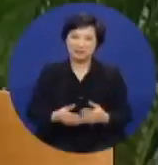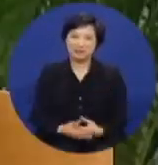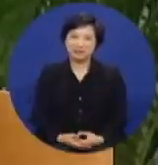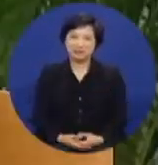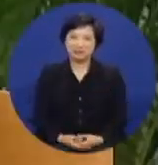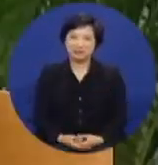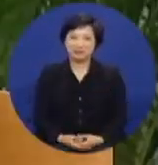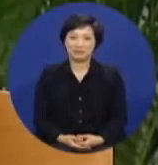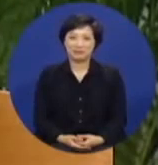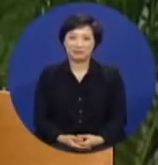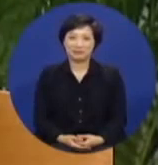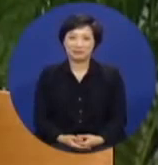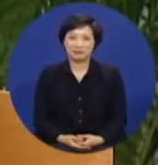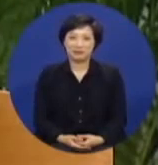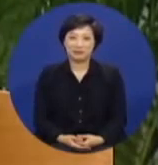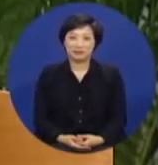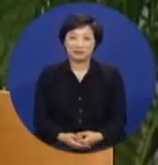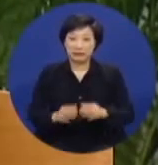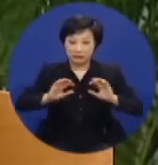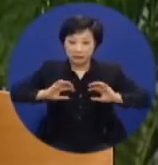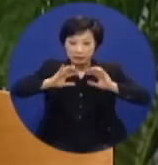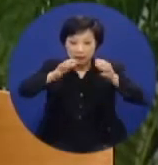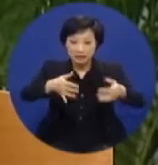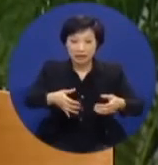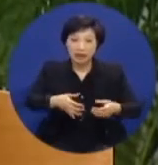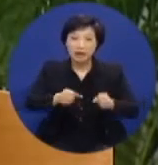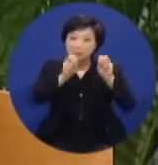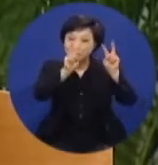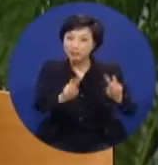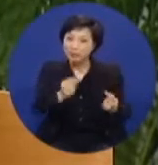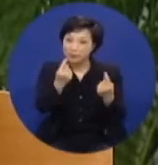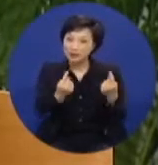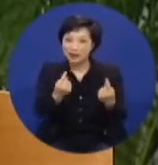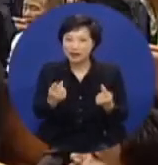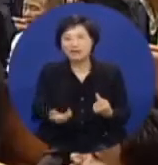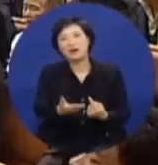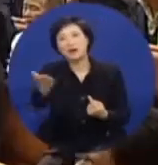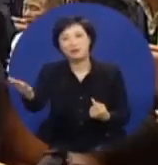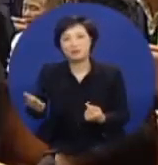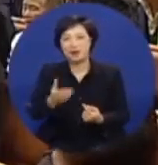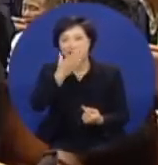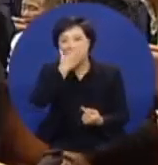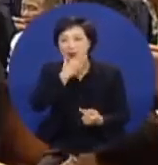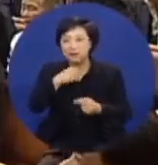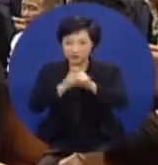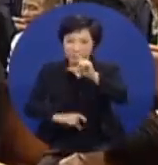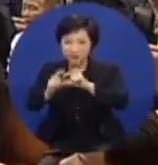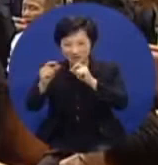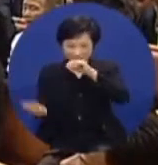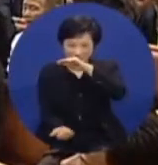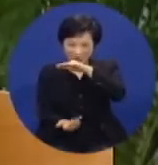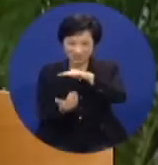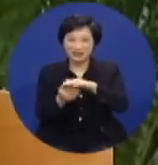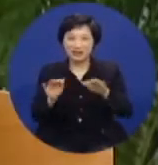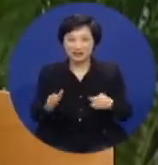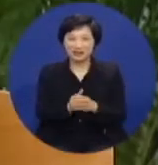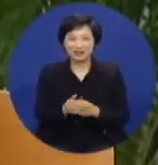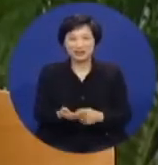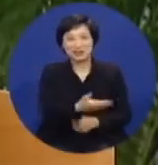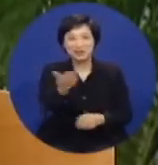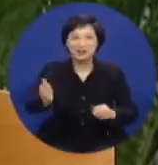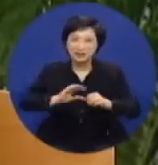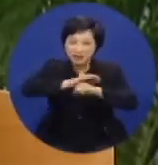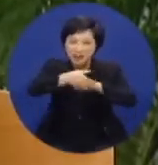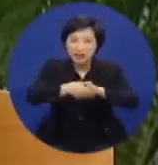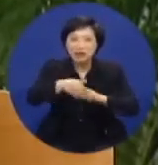에 내 존 세기의 부자 보다 더 무 칸 사람이에요 여러분은 천 세계